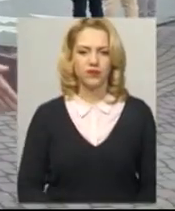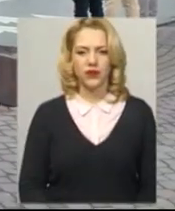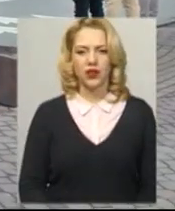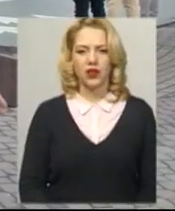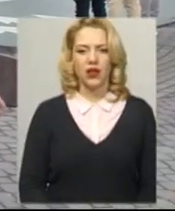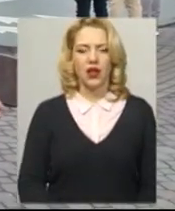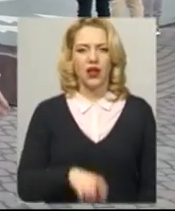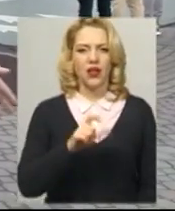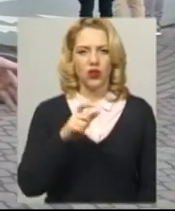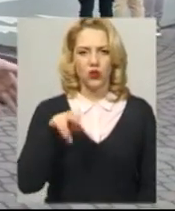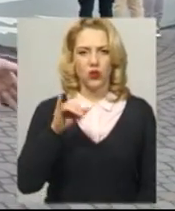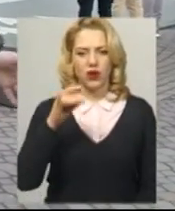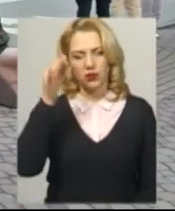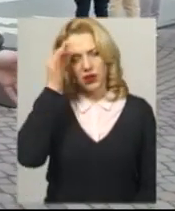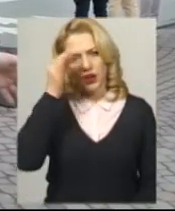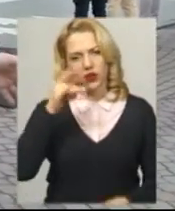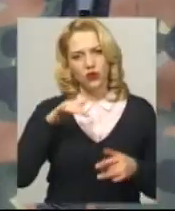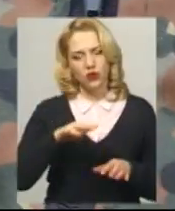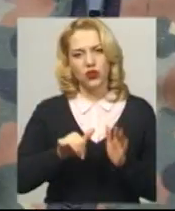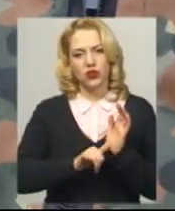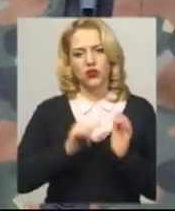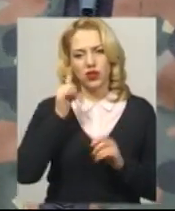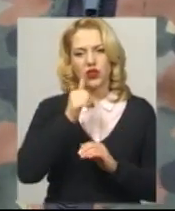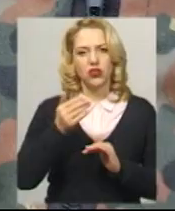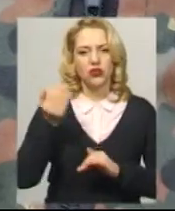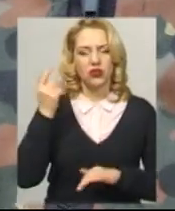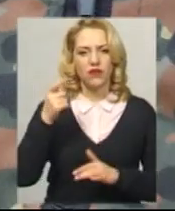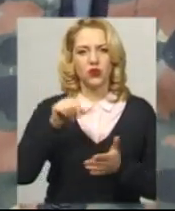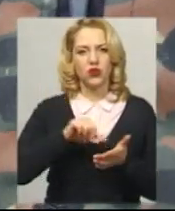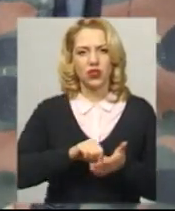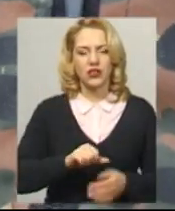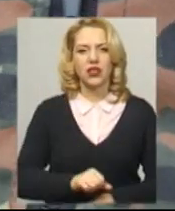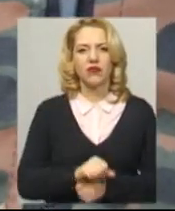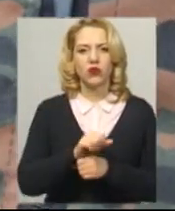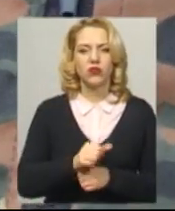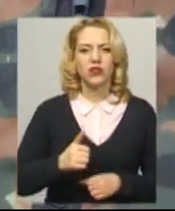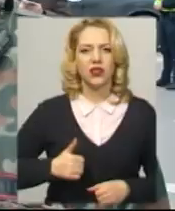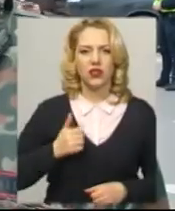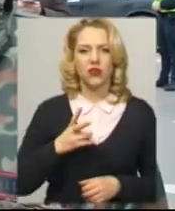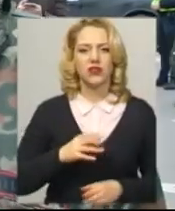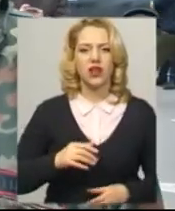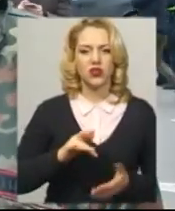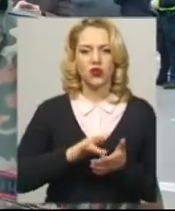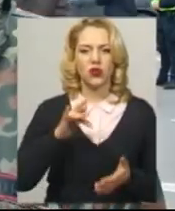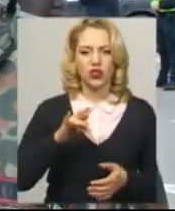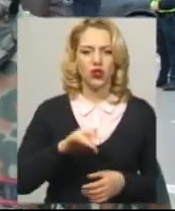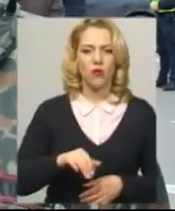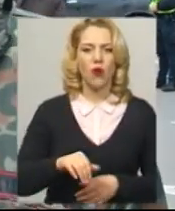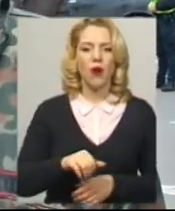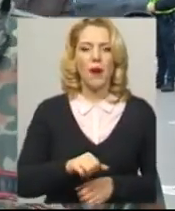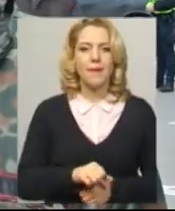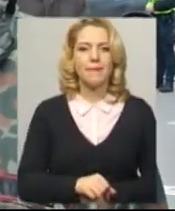Едуард Буткевич пригадує події шестирічної давності. Він учасник Революції Гідності на столичному Майдані, де провів місяць. 18